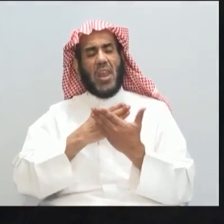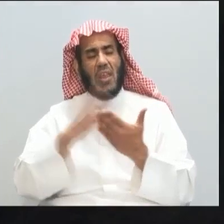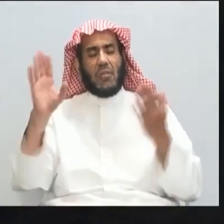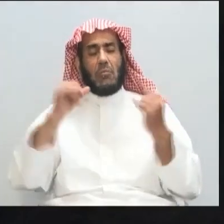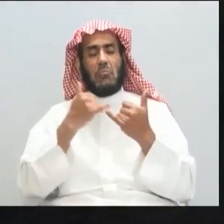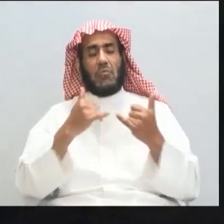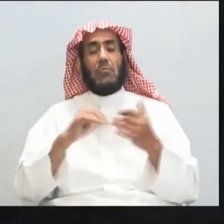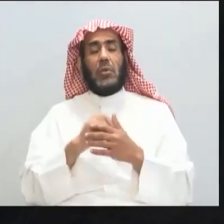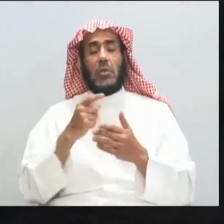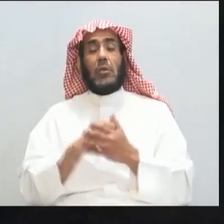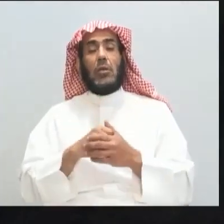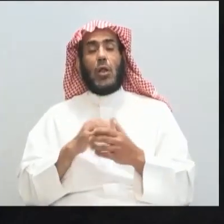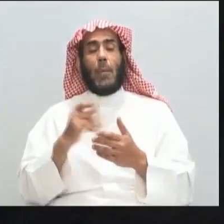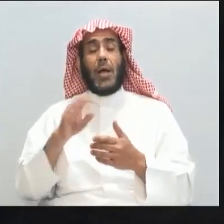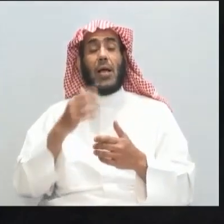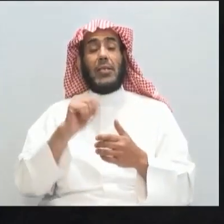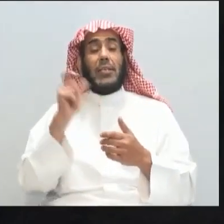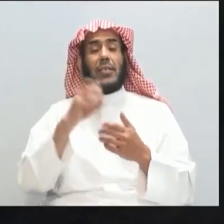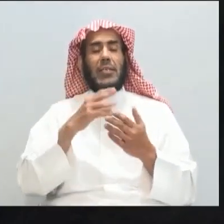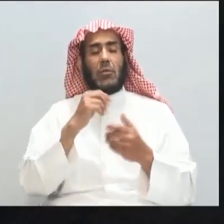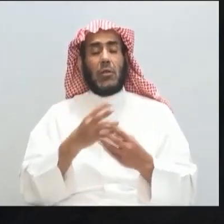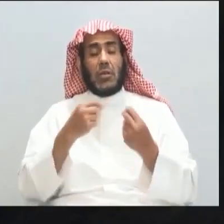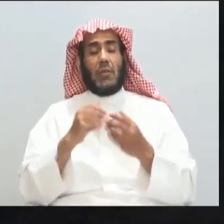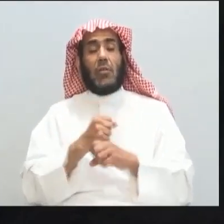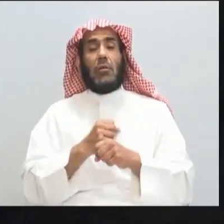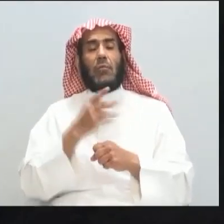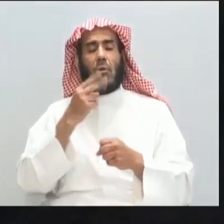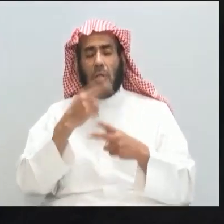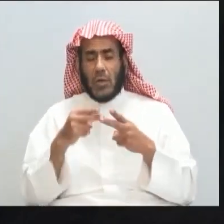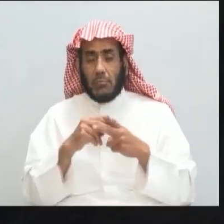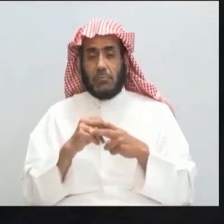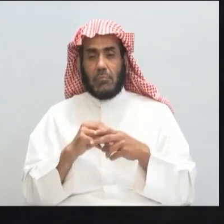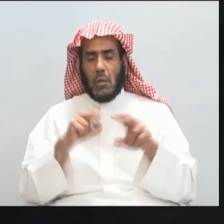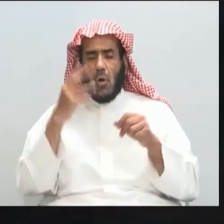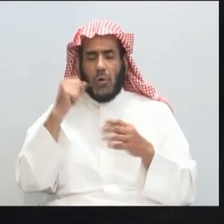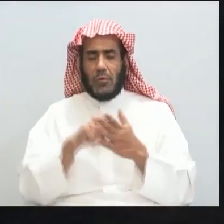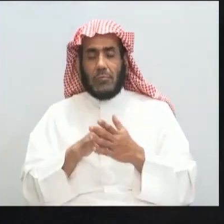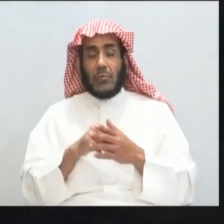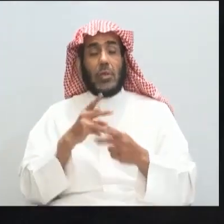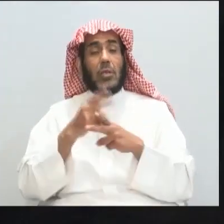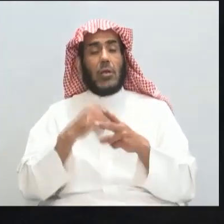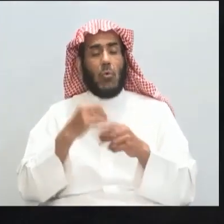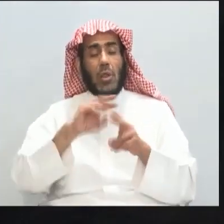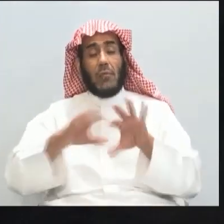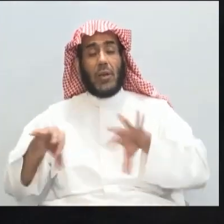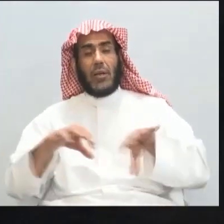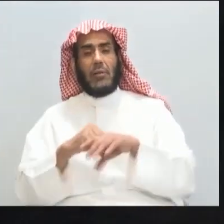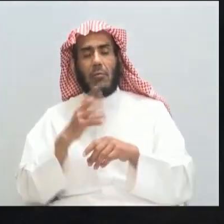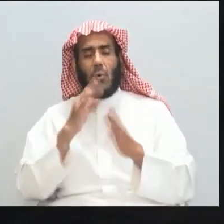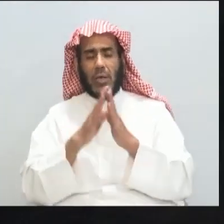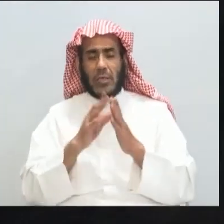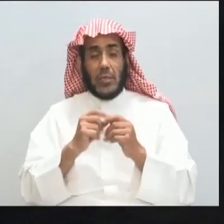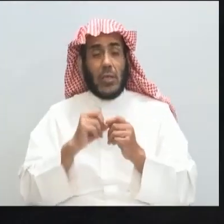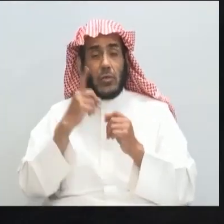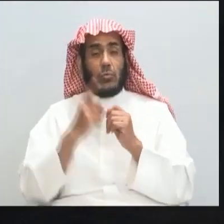شيئا حسنا ما احسن زيد نفى عنه ذلك فلولا الاعراب لما عرف اذا هو الاعراب هو الذي فرق وحدد